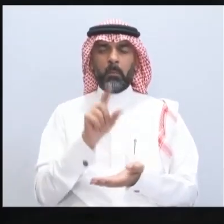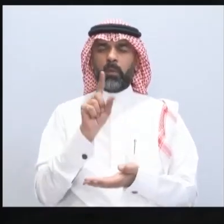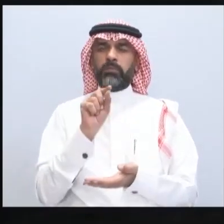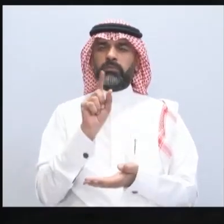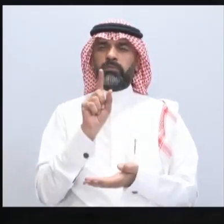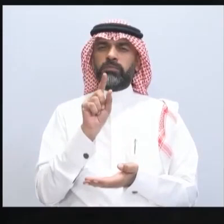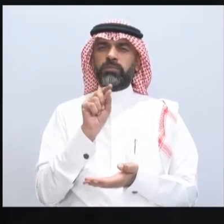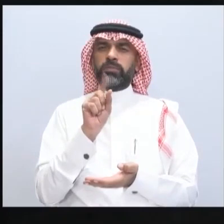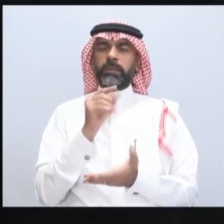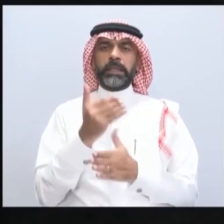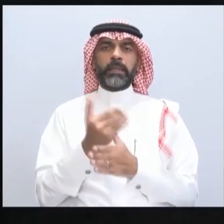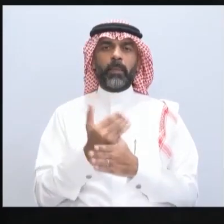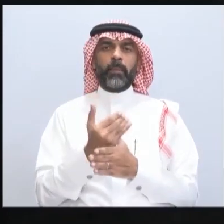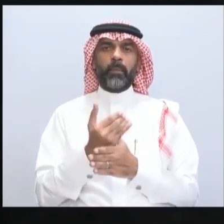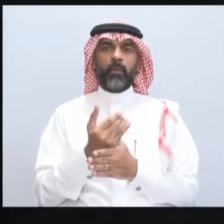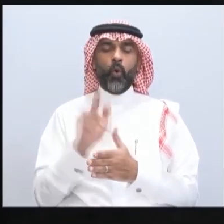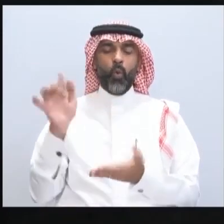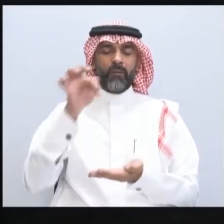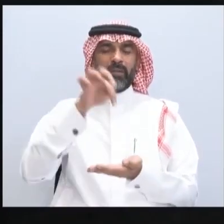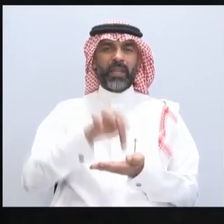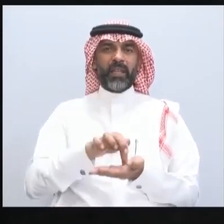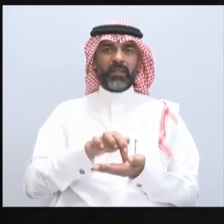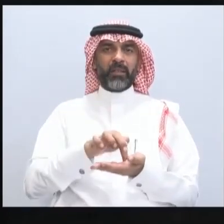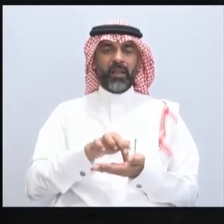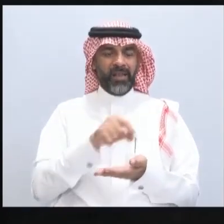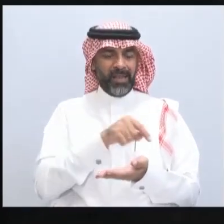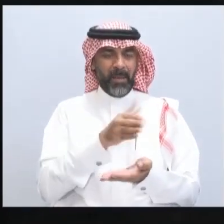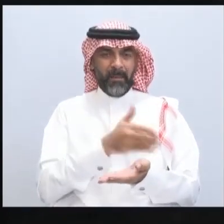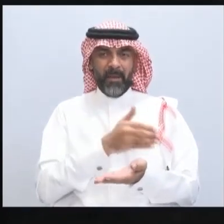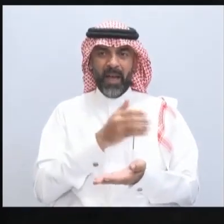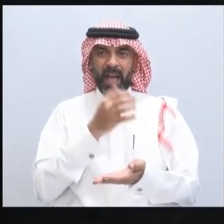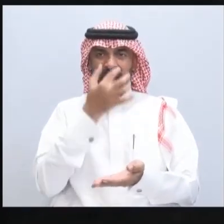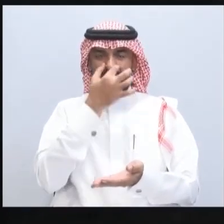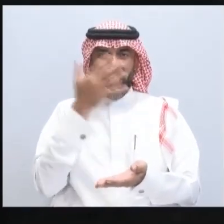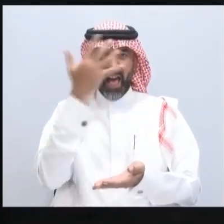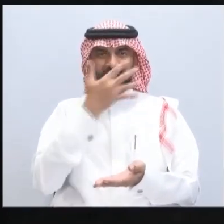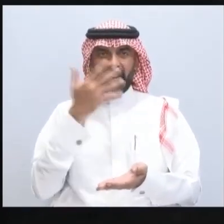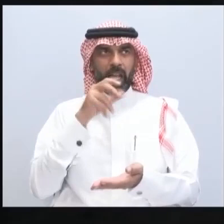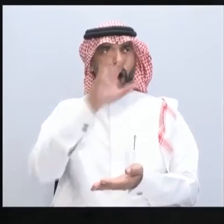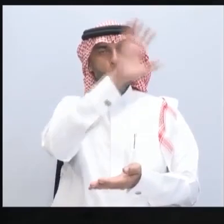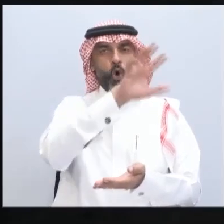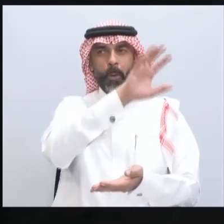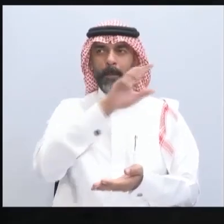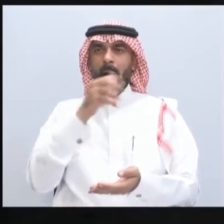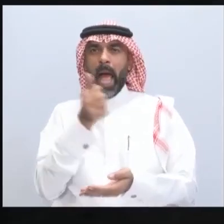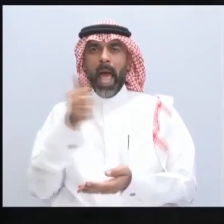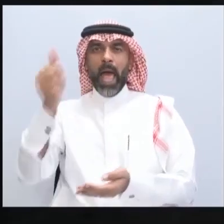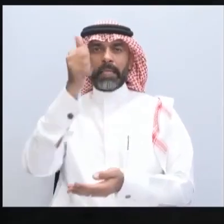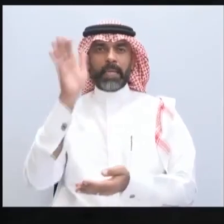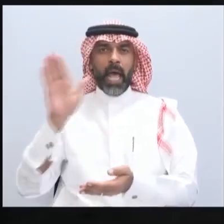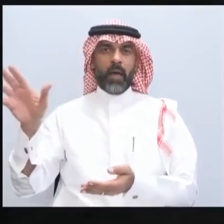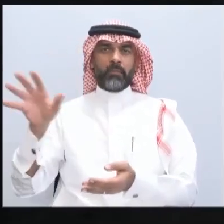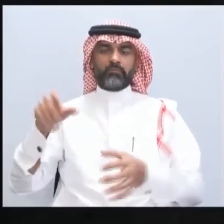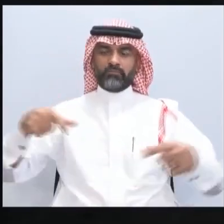ملتقى لقارات العالم تسمى قارات العالم القديم هي اسيا